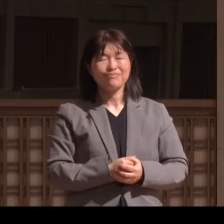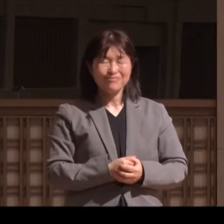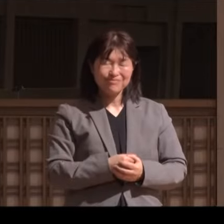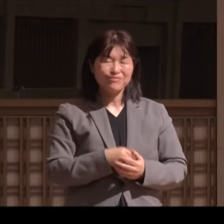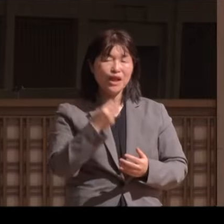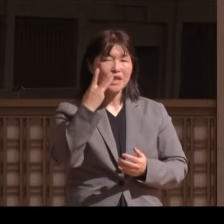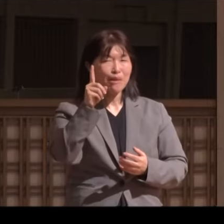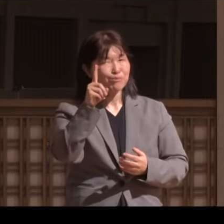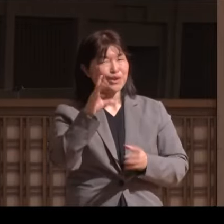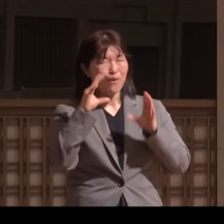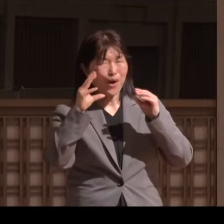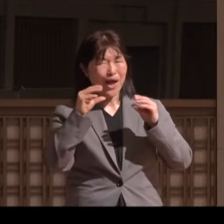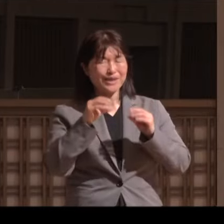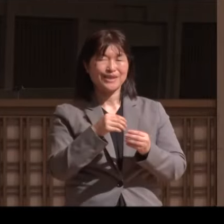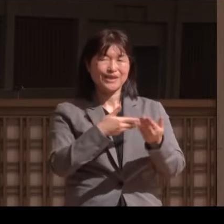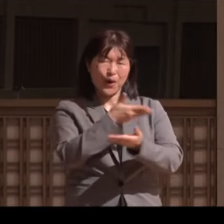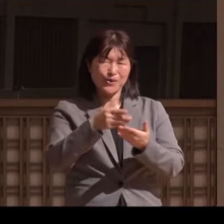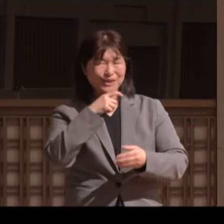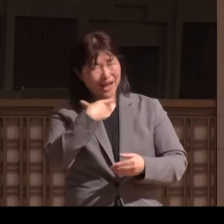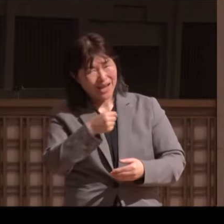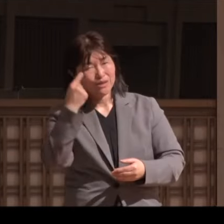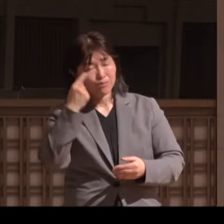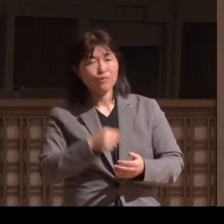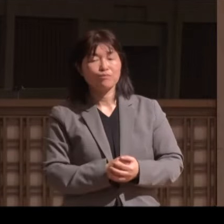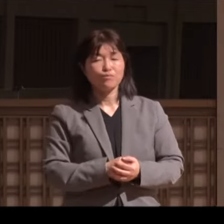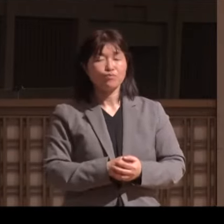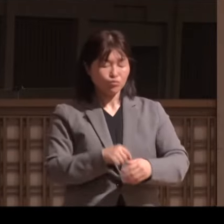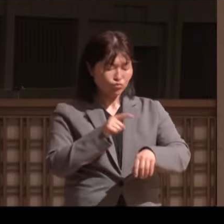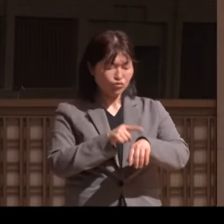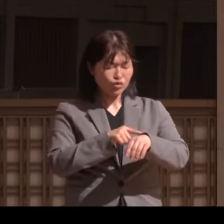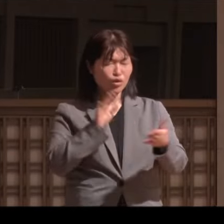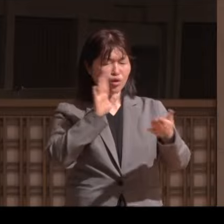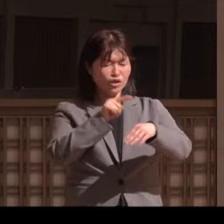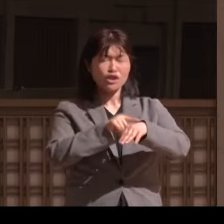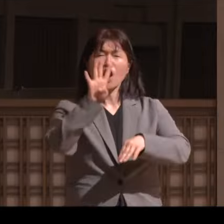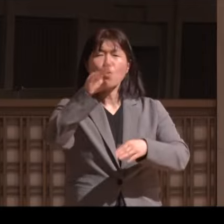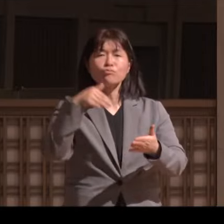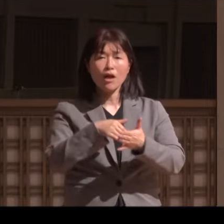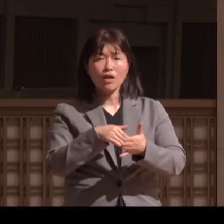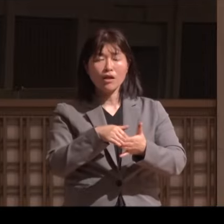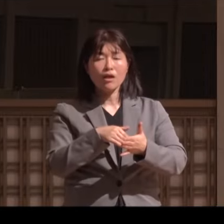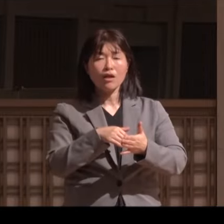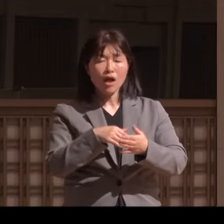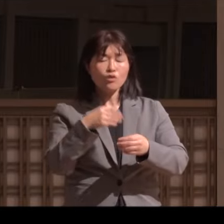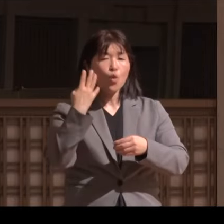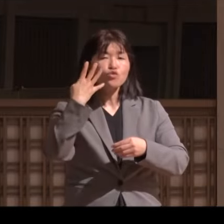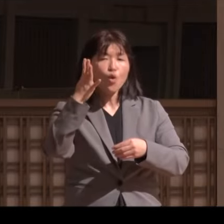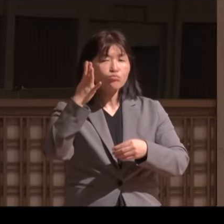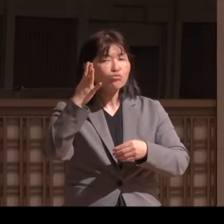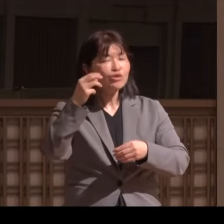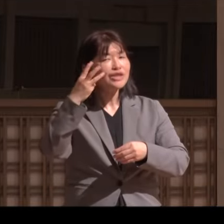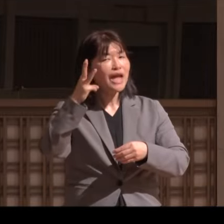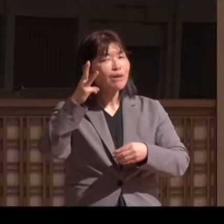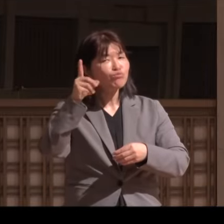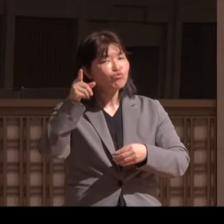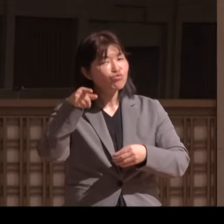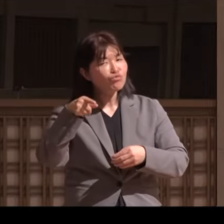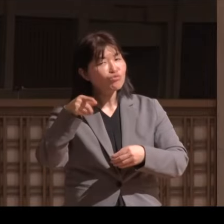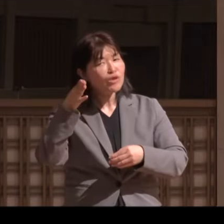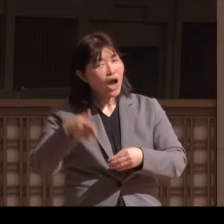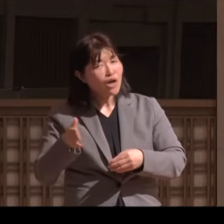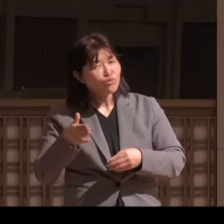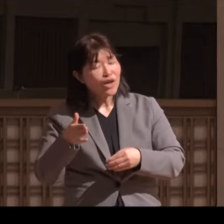いきたいなと思いますさあ時間がですねもう頂いた時間が4時終了の予定なんですがあと4分3分半ぐらいになりました